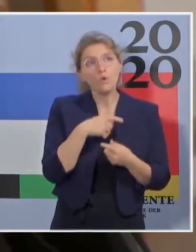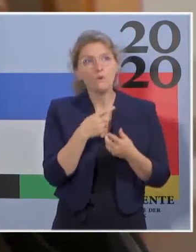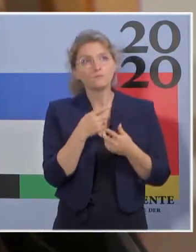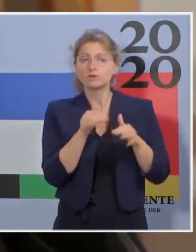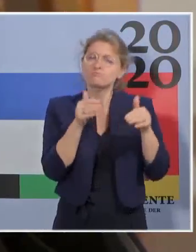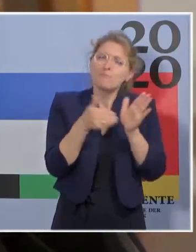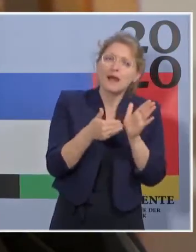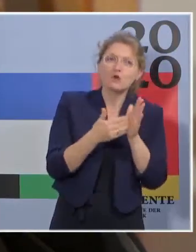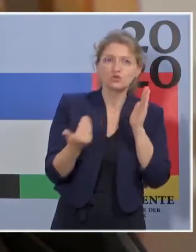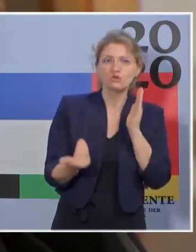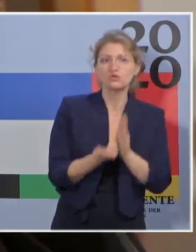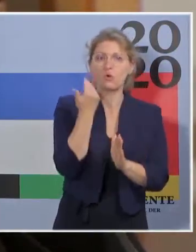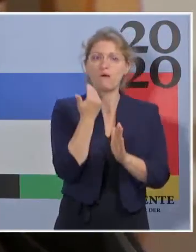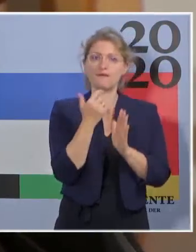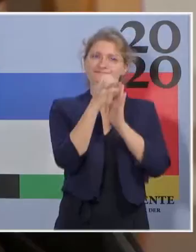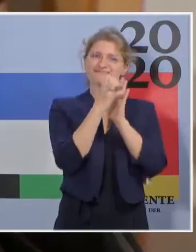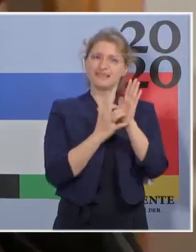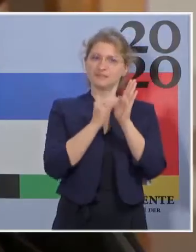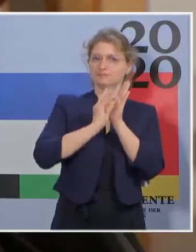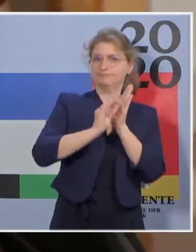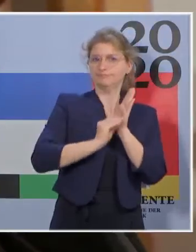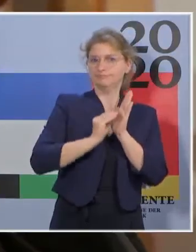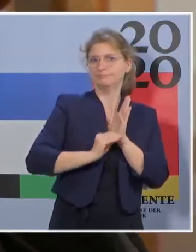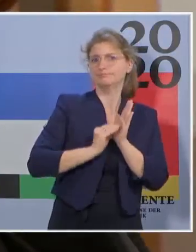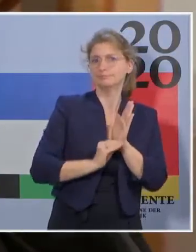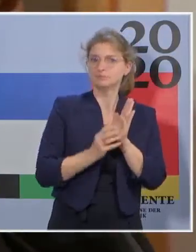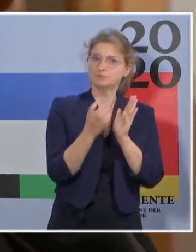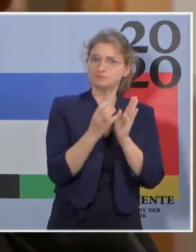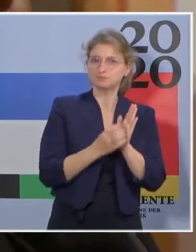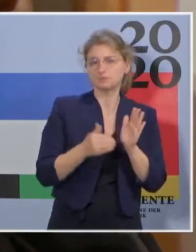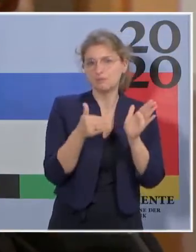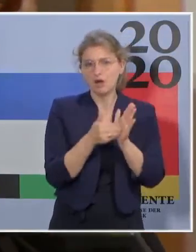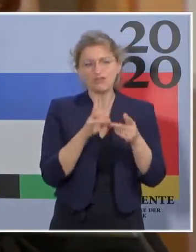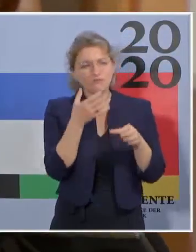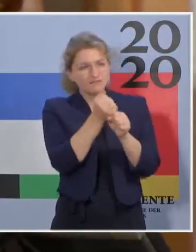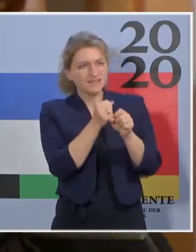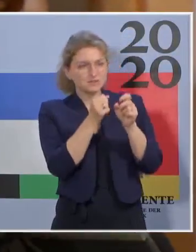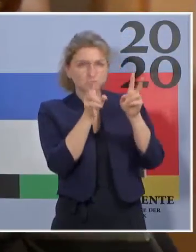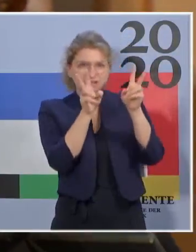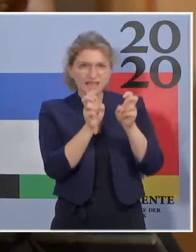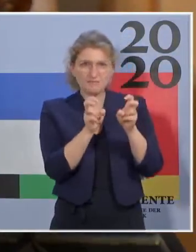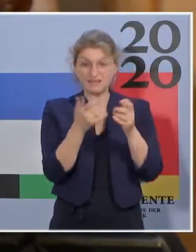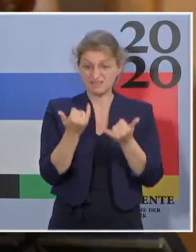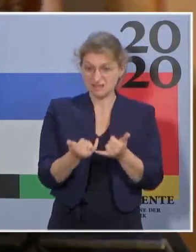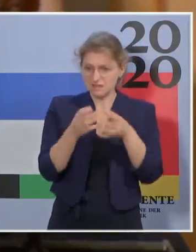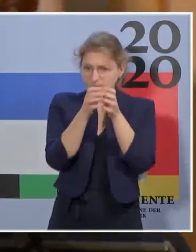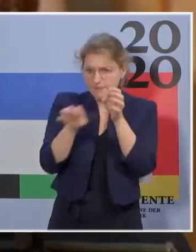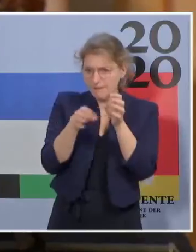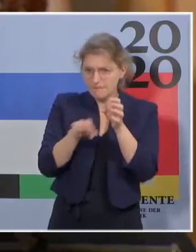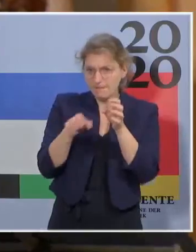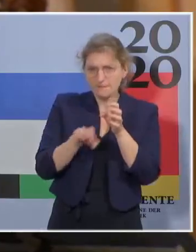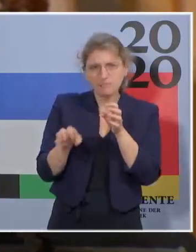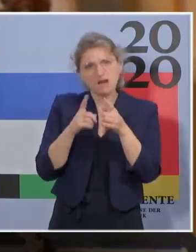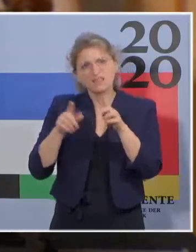geben müsste, weil eben viele verfassungsrechtliche Themen ja aufgesplittet sind oder aufgeteilt sind auf viele Gesetze und dass daher für